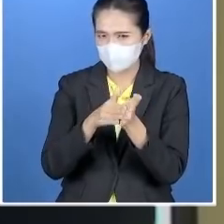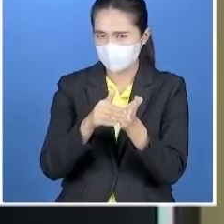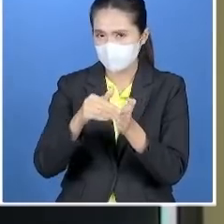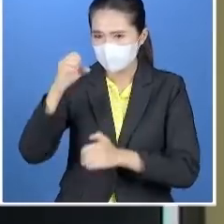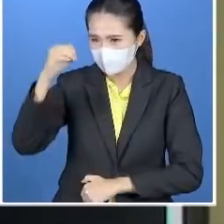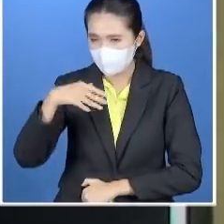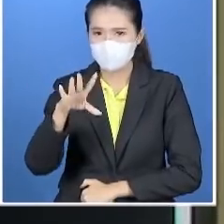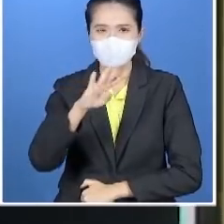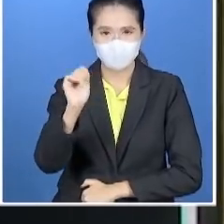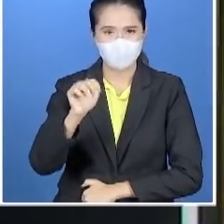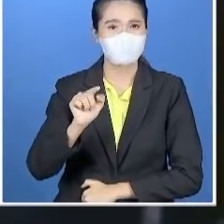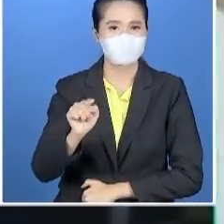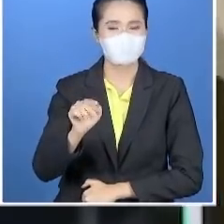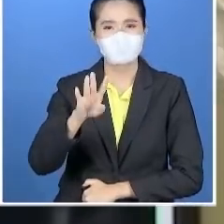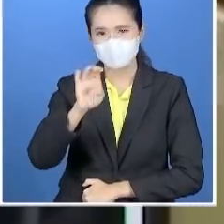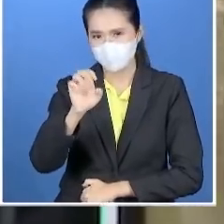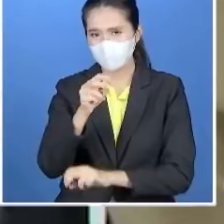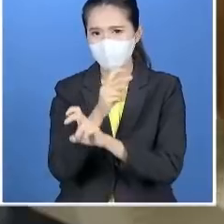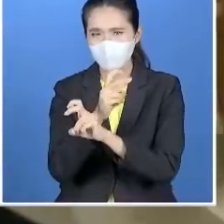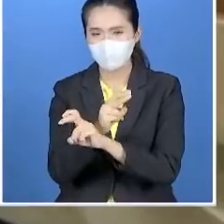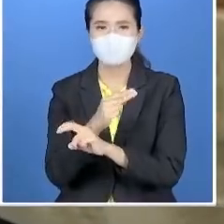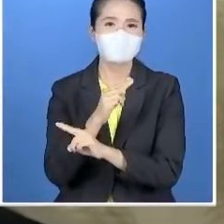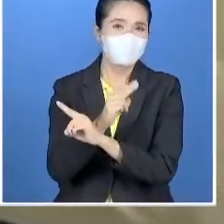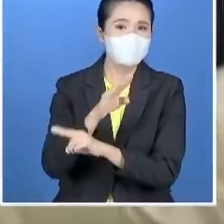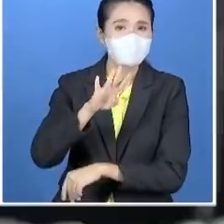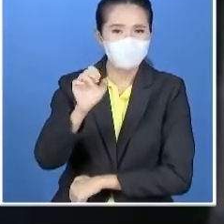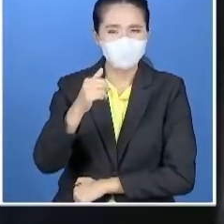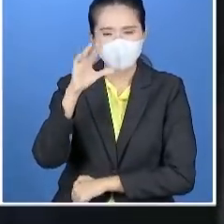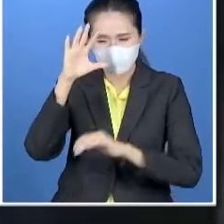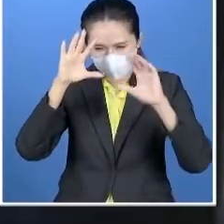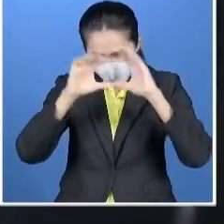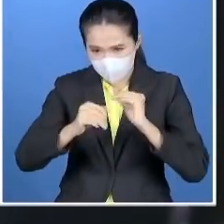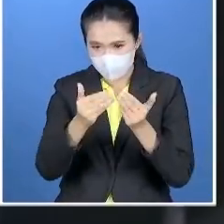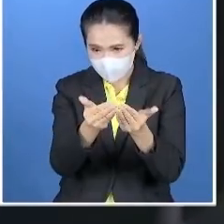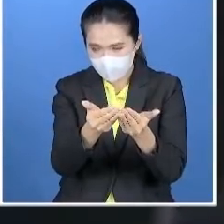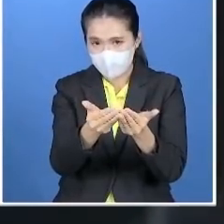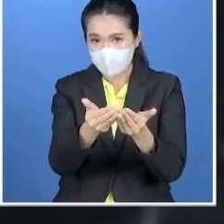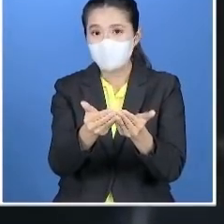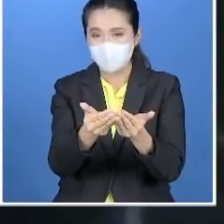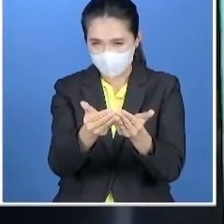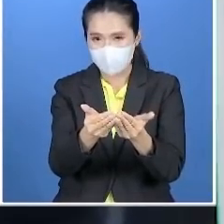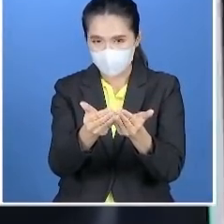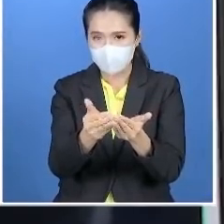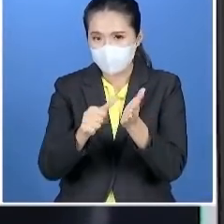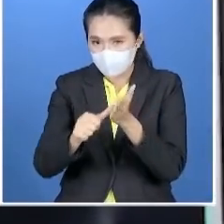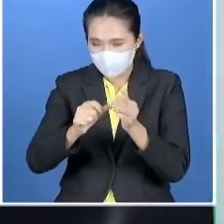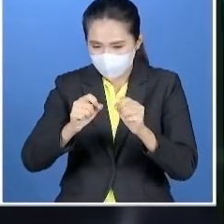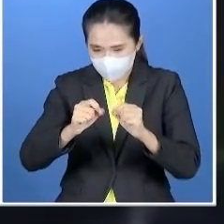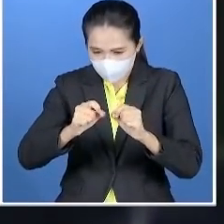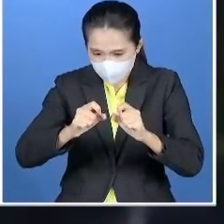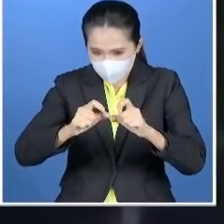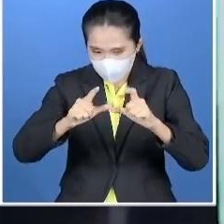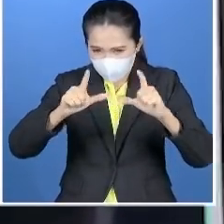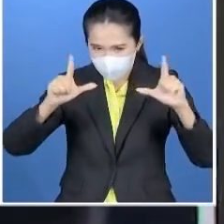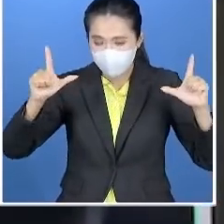เพราะว่าวงจรปิดไฟล์ที่เราเห็นเนี่ยคือภาพมันมืดมันเกิดขึ้นตอนกลางคืนแล้วเรือเนี่ยอยู่ไกลมากเพราะฉะนั้นจะให้ผู้เชี่ยวชาญไปทำการปรับแสง